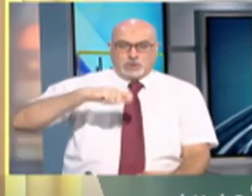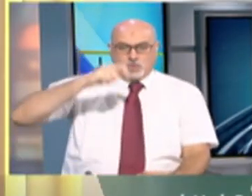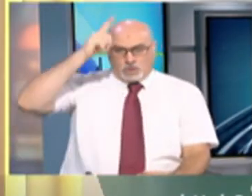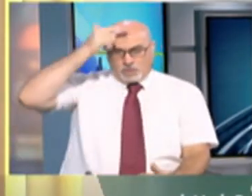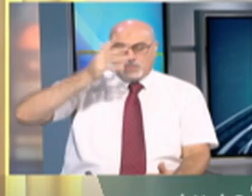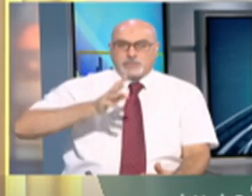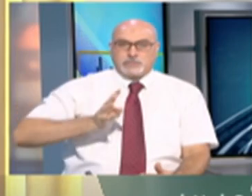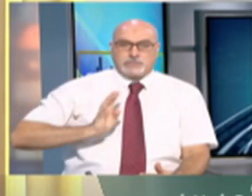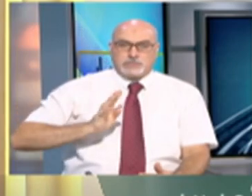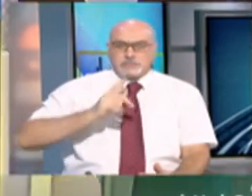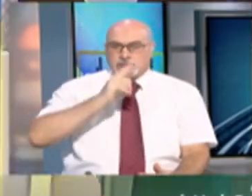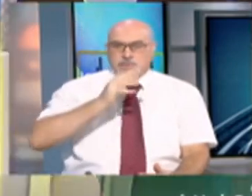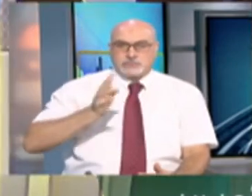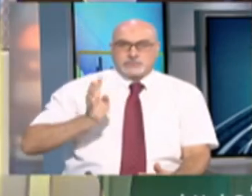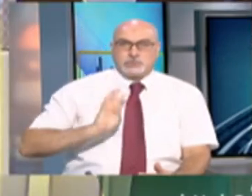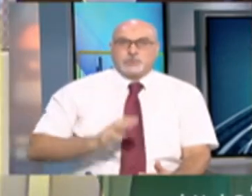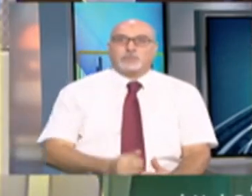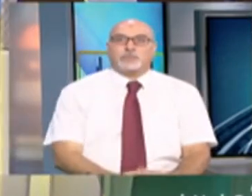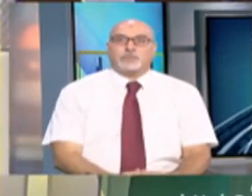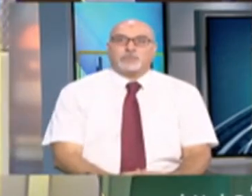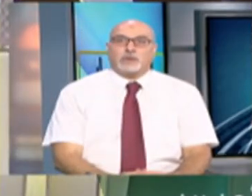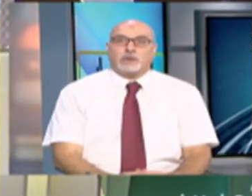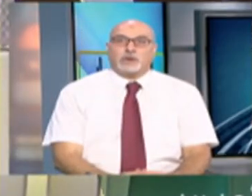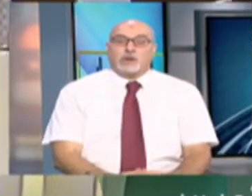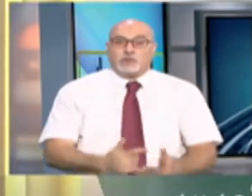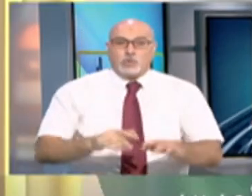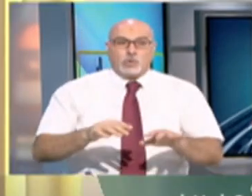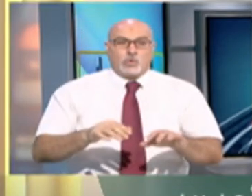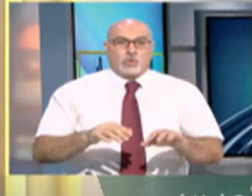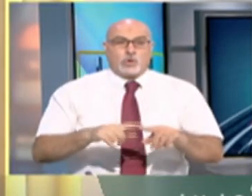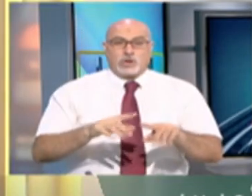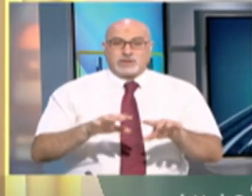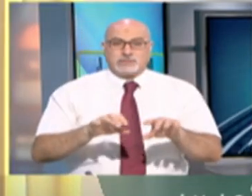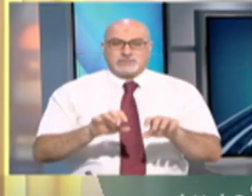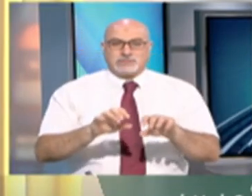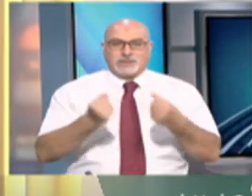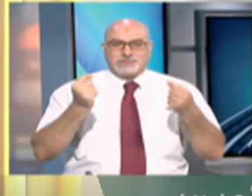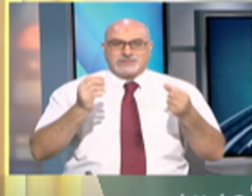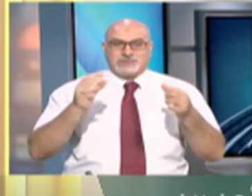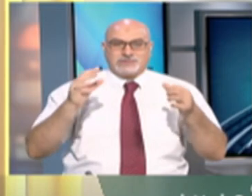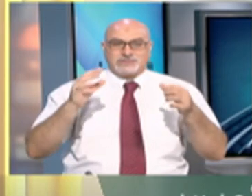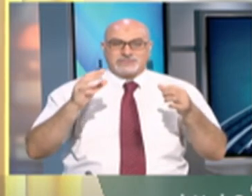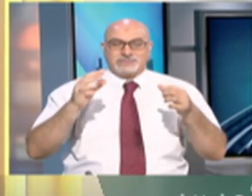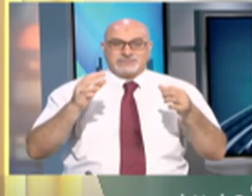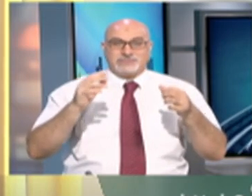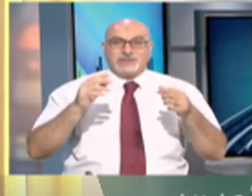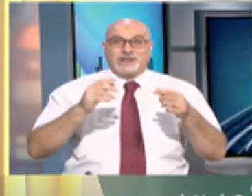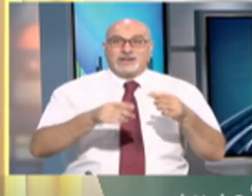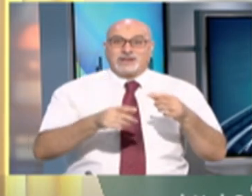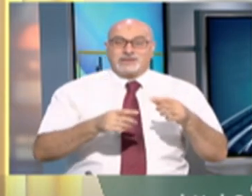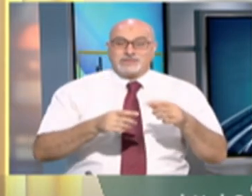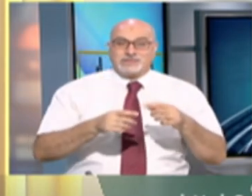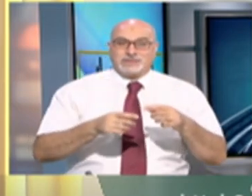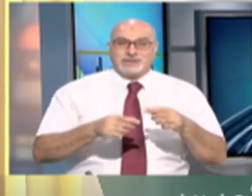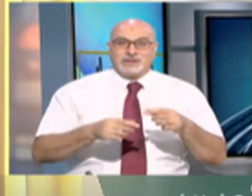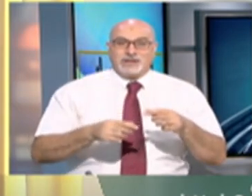سيدات والسادة الكرام، إن كسر هذه الحلقة المفرغة لن يتم إلا عبر الاعتماد